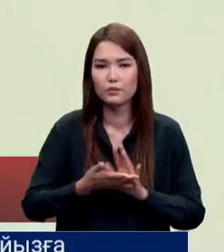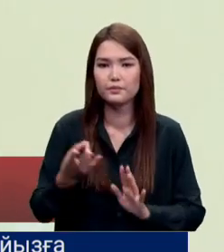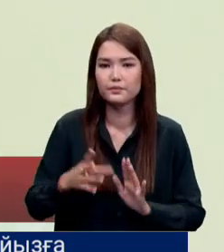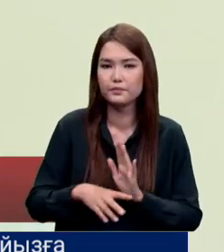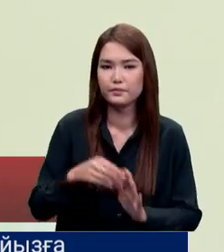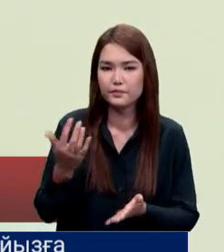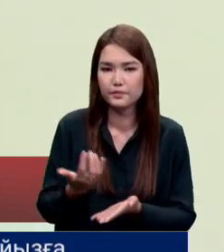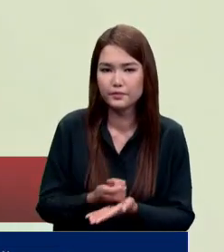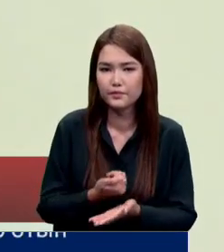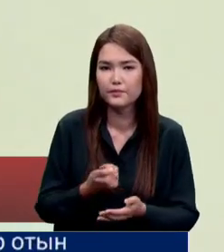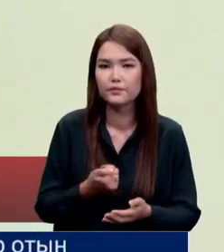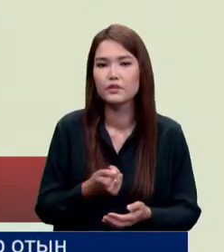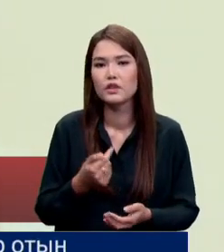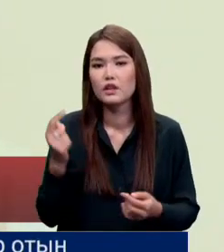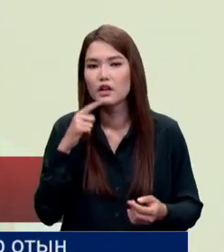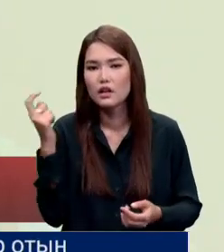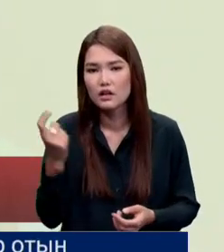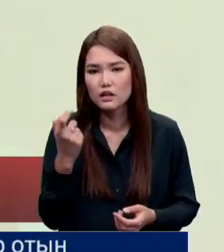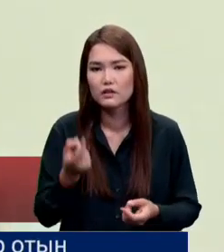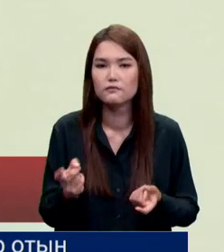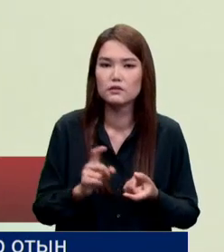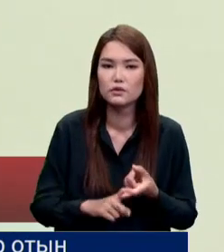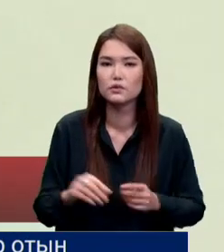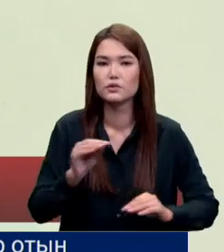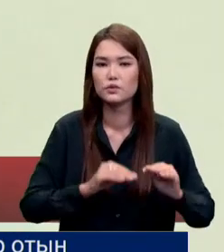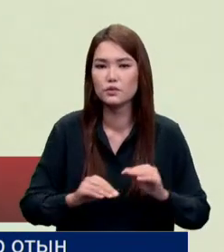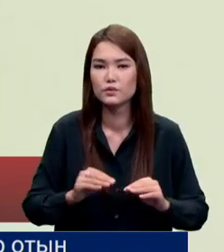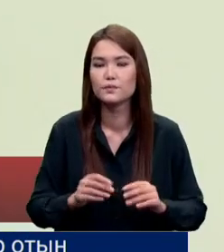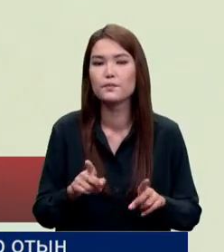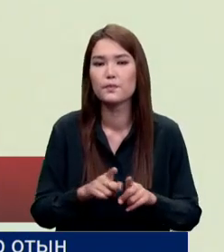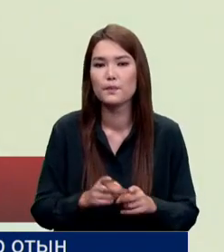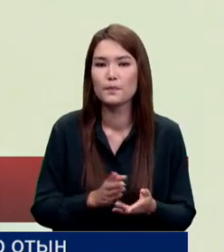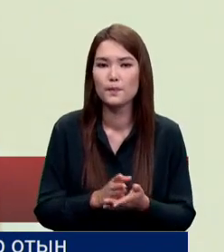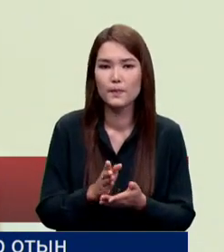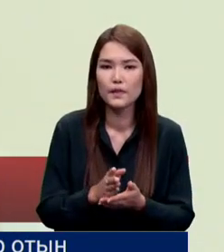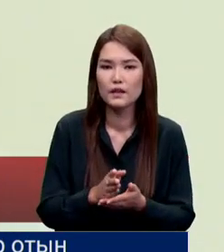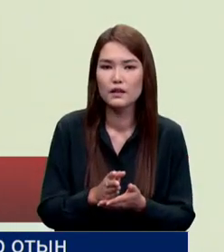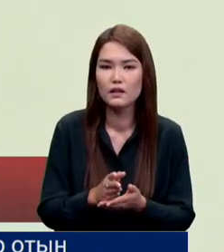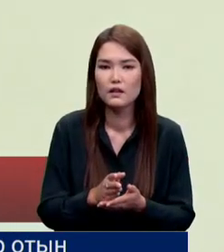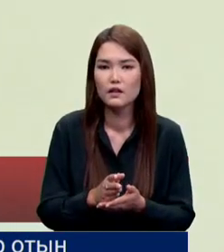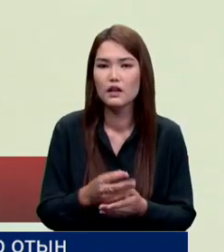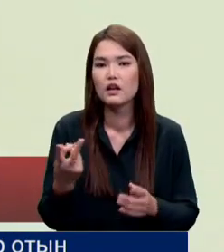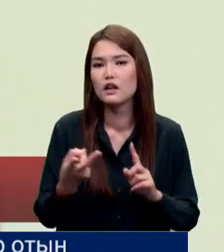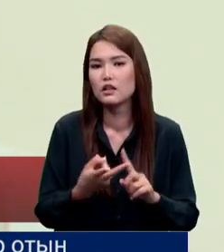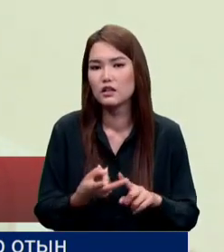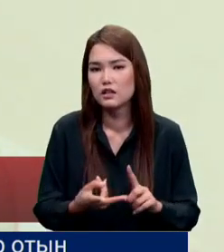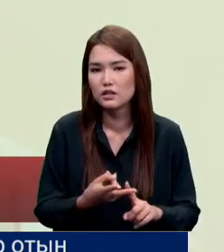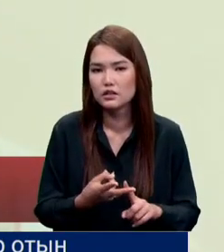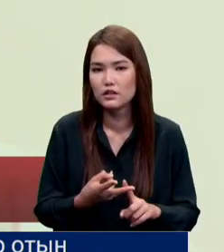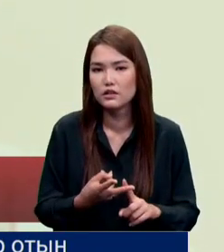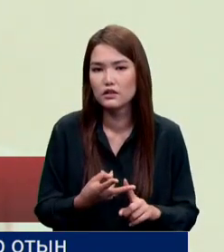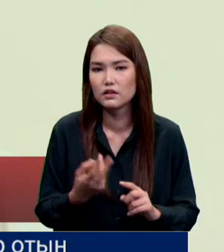бір нәрсені мысалға жөндеуге, бір нәрсені өзгертуге егер ұмтылсан, яғни осы сфераға барған дұрыс. Екіншіден, әрине,